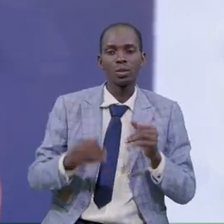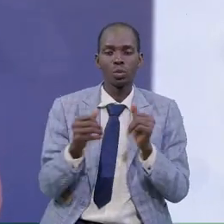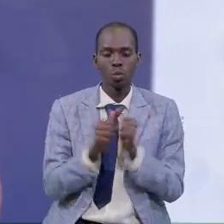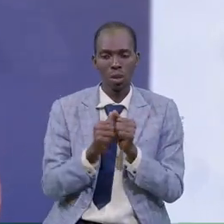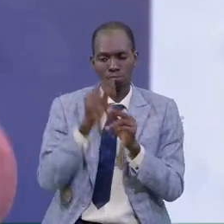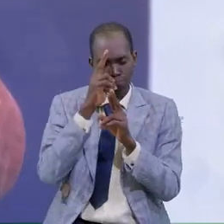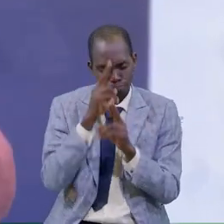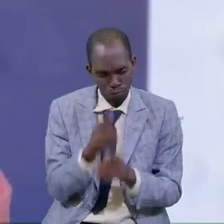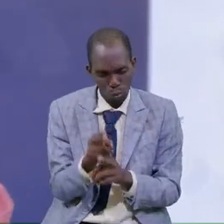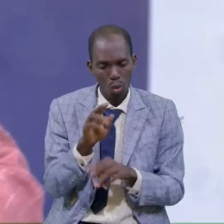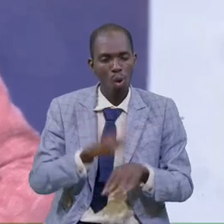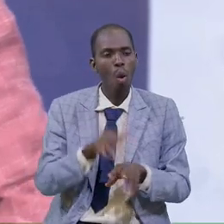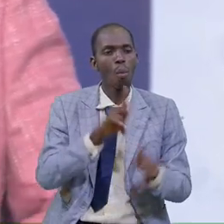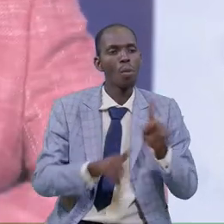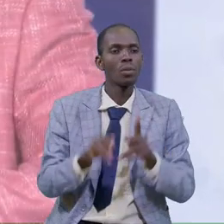âgées.